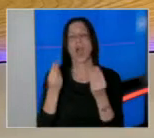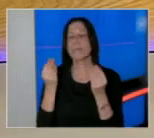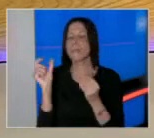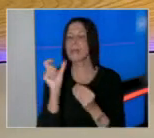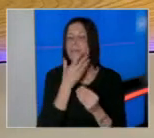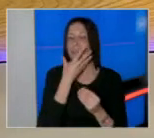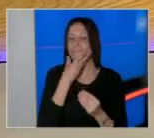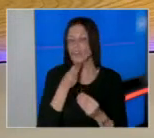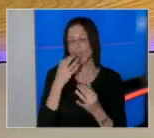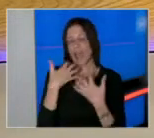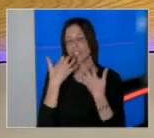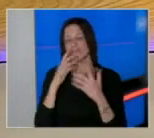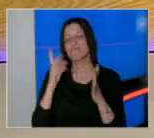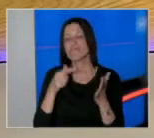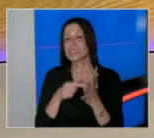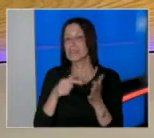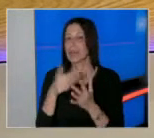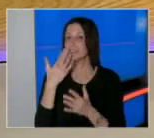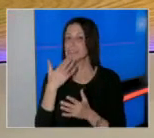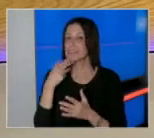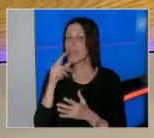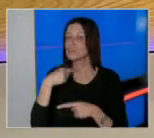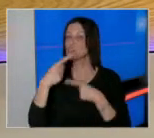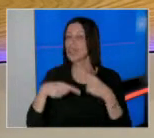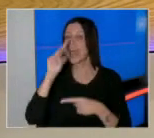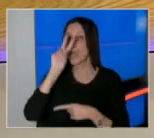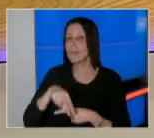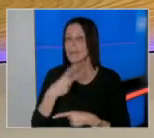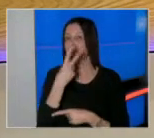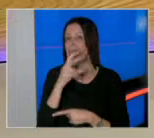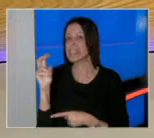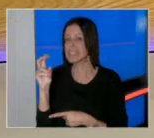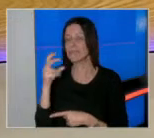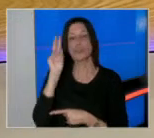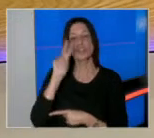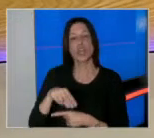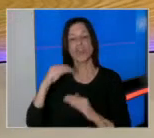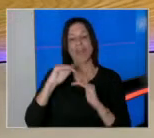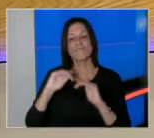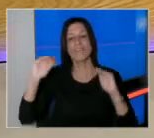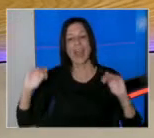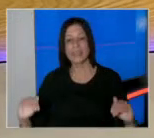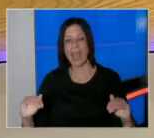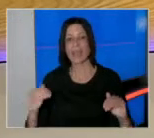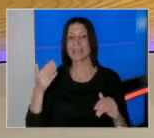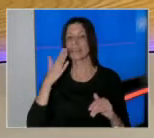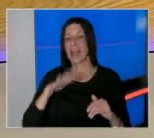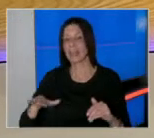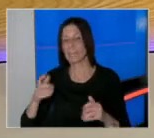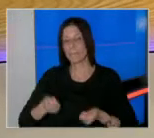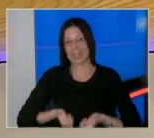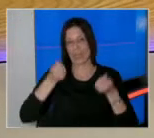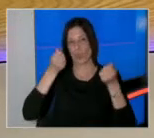מילים יפות להסביר למה בישראל שנת 2020 יש הפרדה בין ילדים